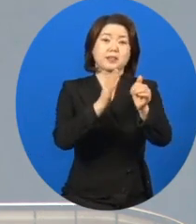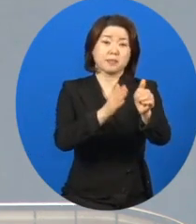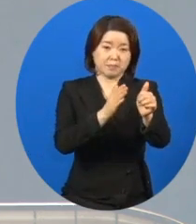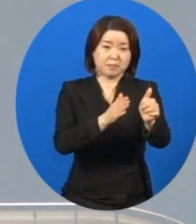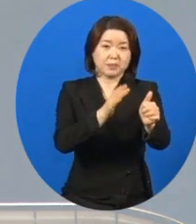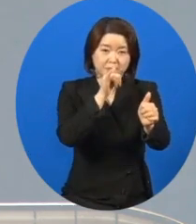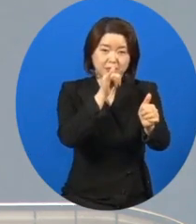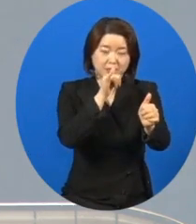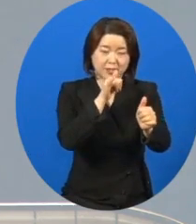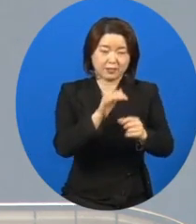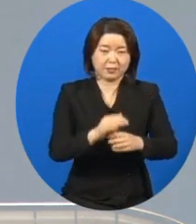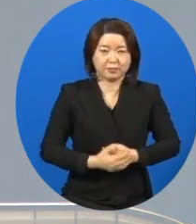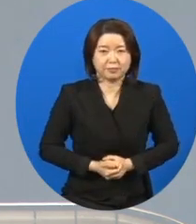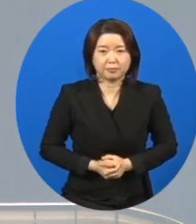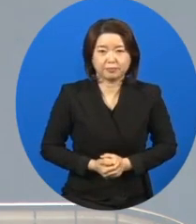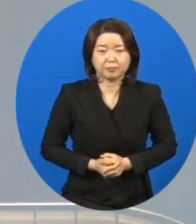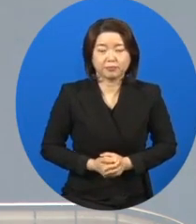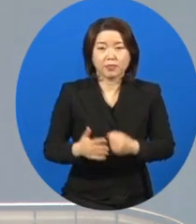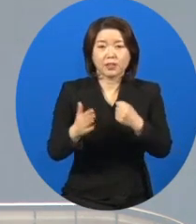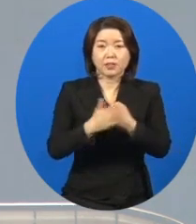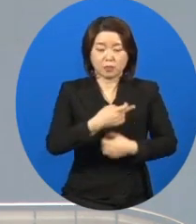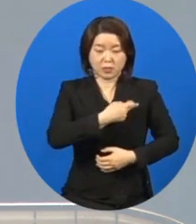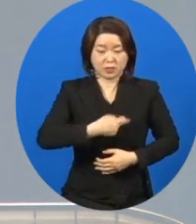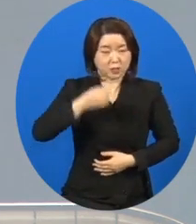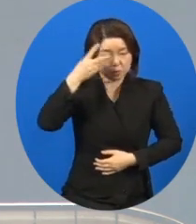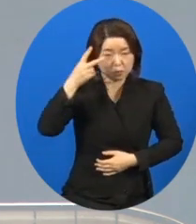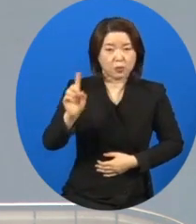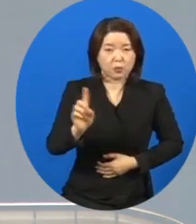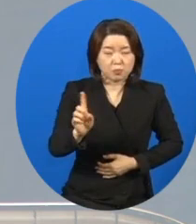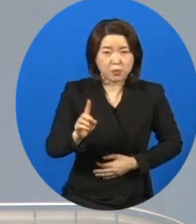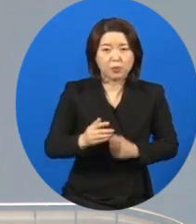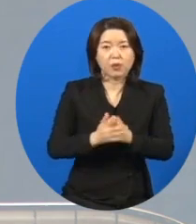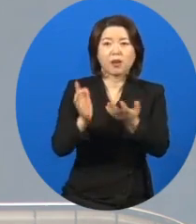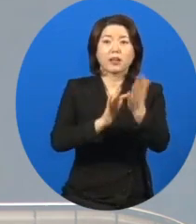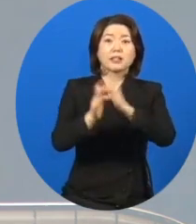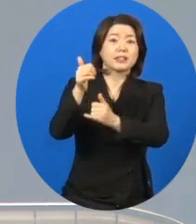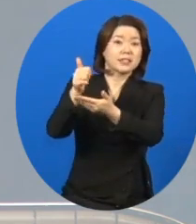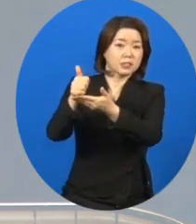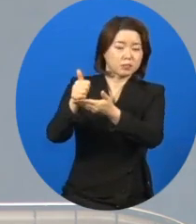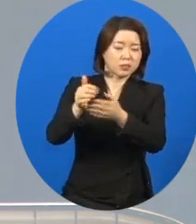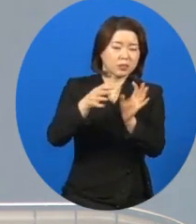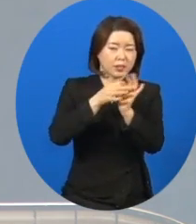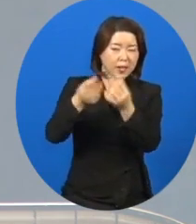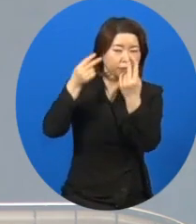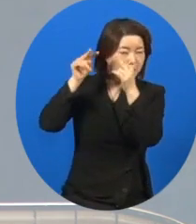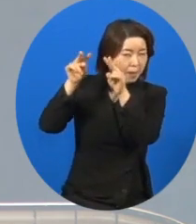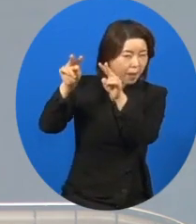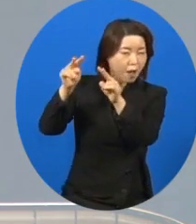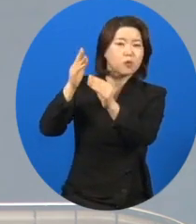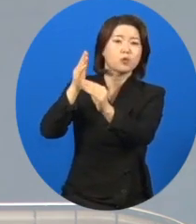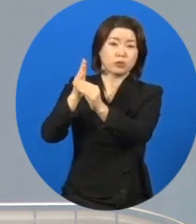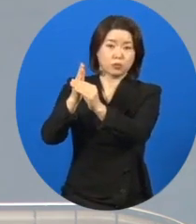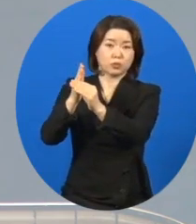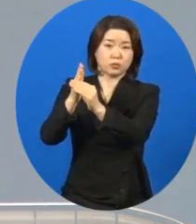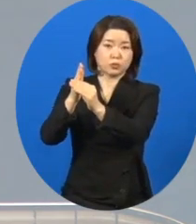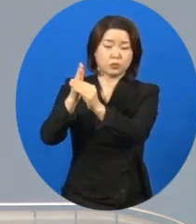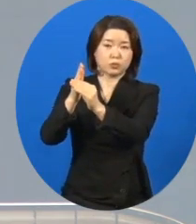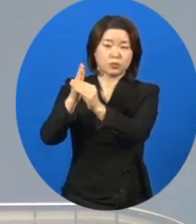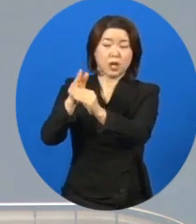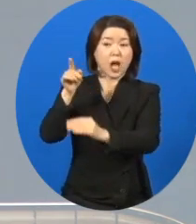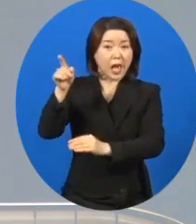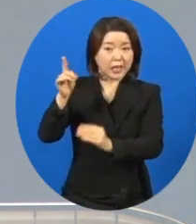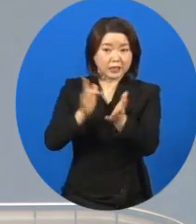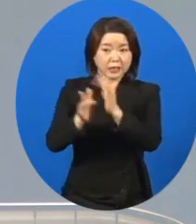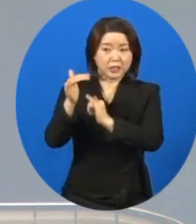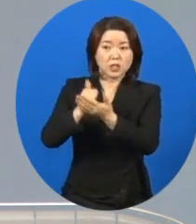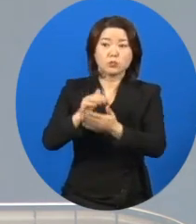권면합니다. 그러니까 사도 바울은 지금 예수님을 계속 바라보고 있는 겁니다. 근데 그